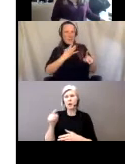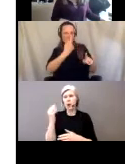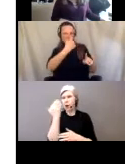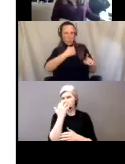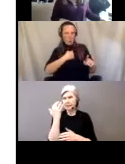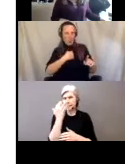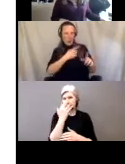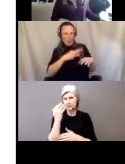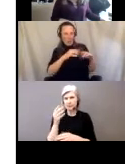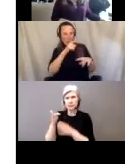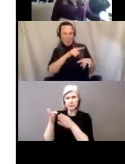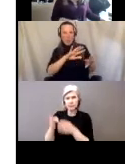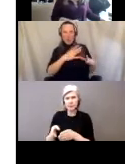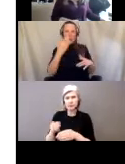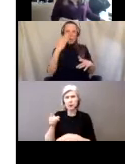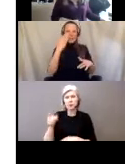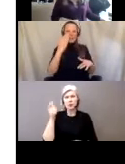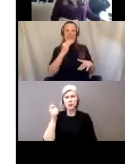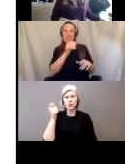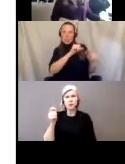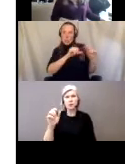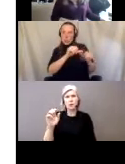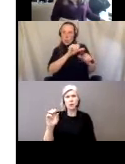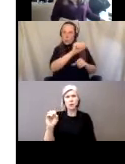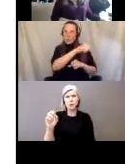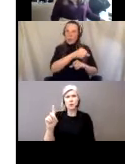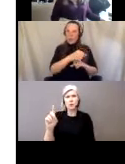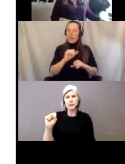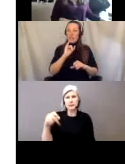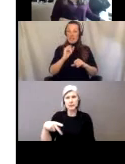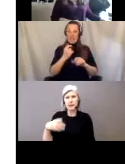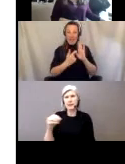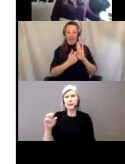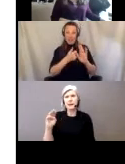Notamment lorsqu'on habite à la maison et qu'on reçoit des soins à domicile.